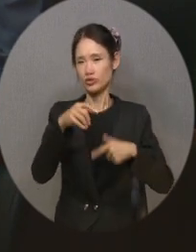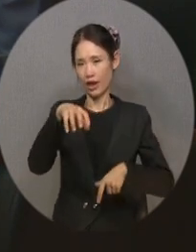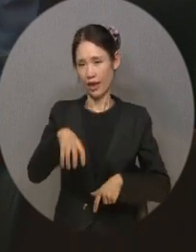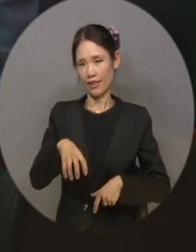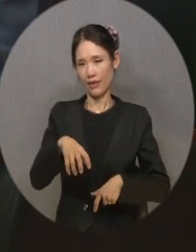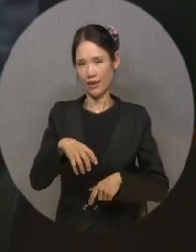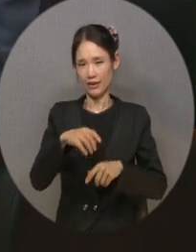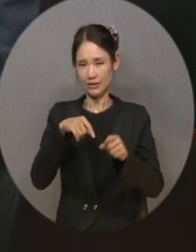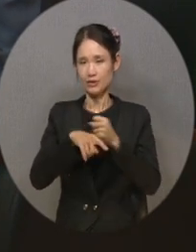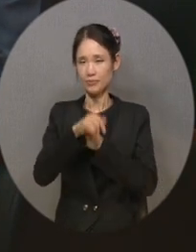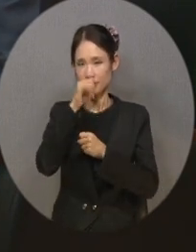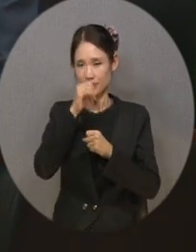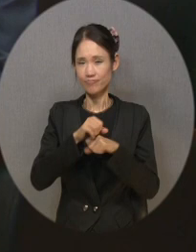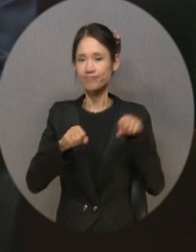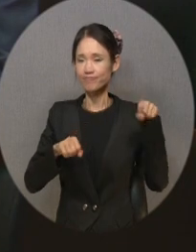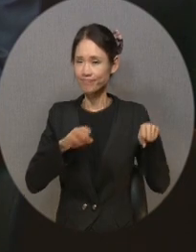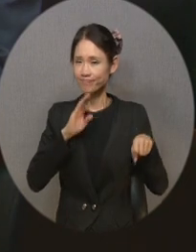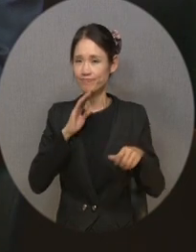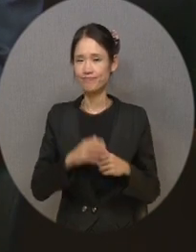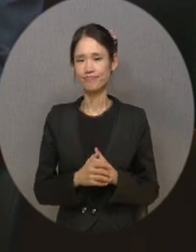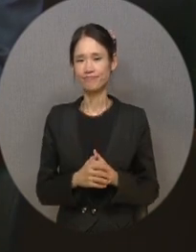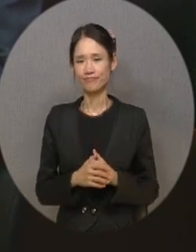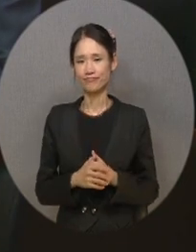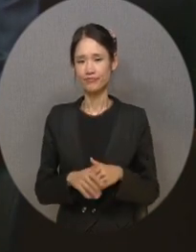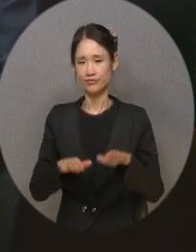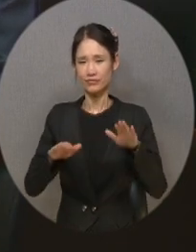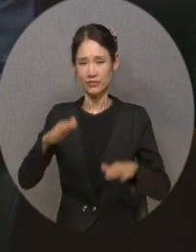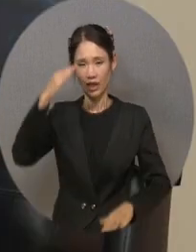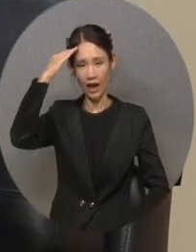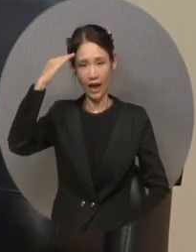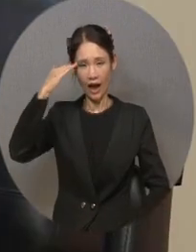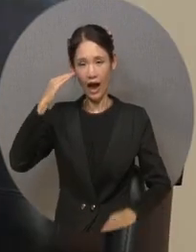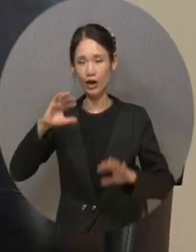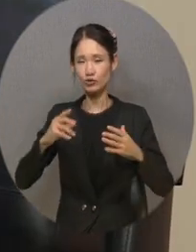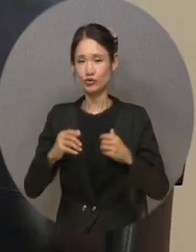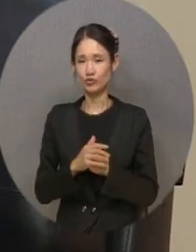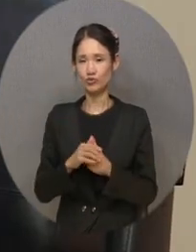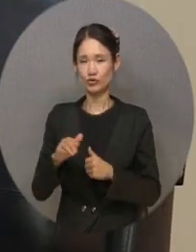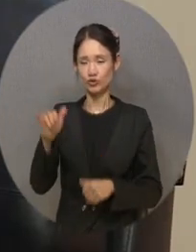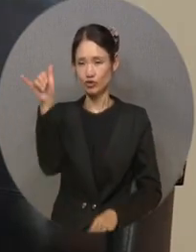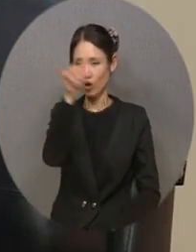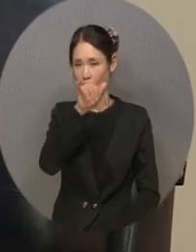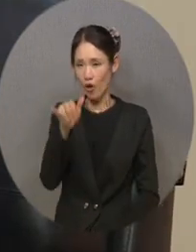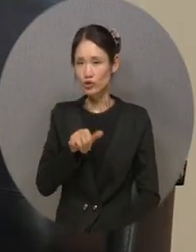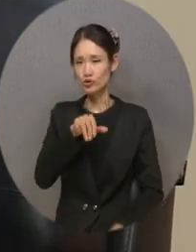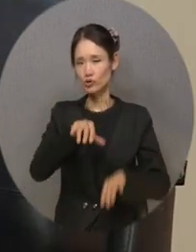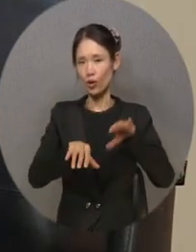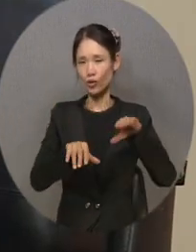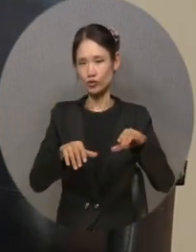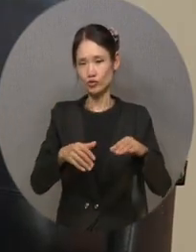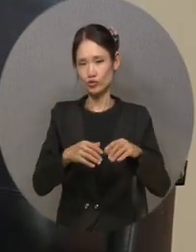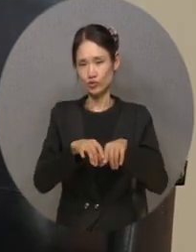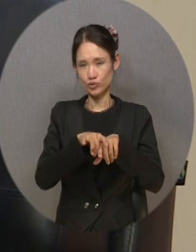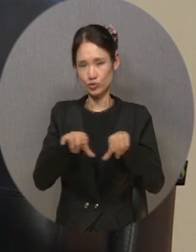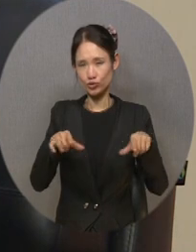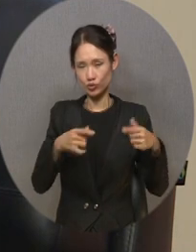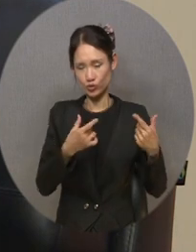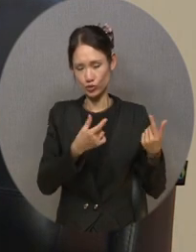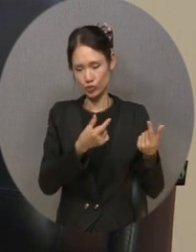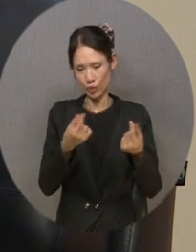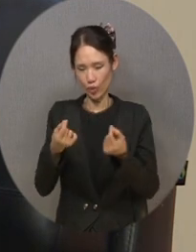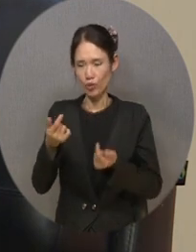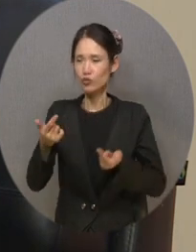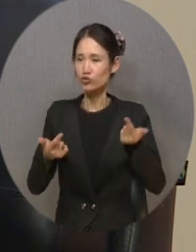같습니다. 네, 맞습니다. 이제 우리나라가 좀 전국적으로 균형 있게 발전해서